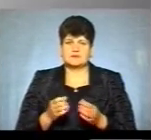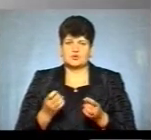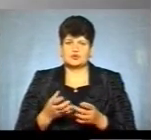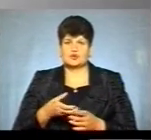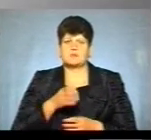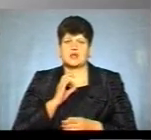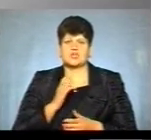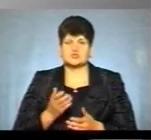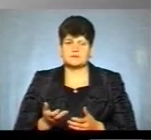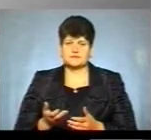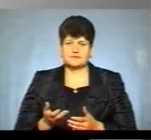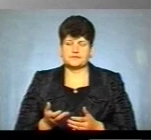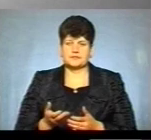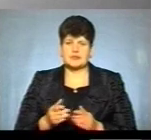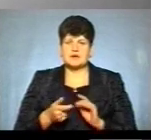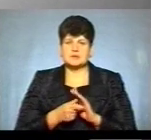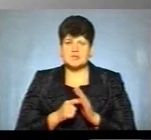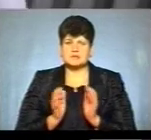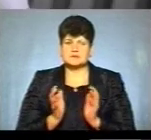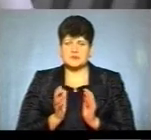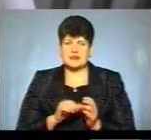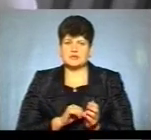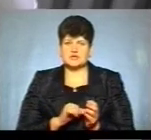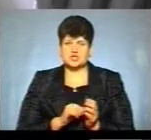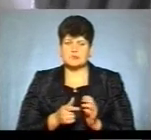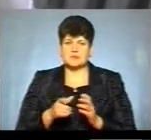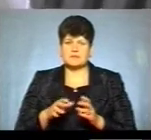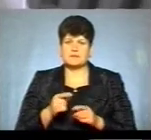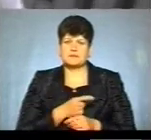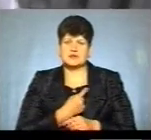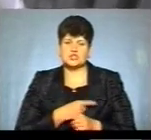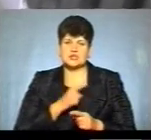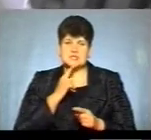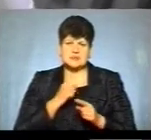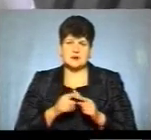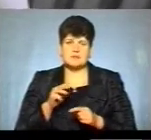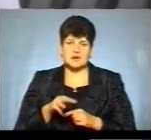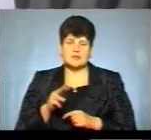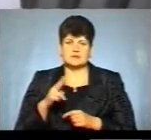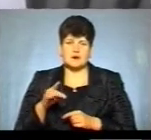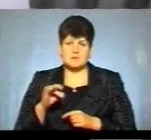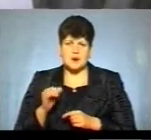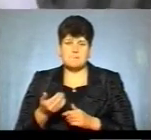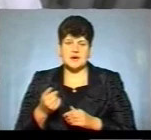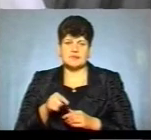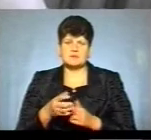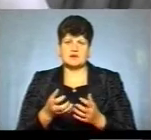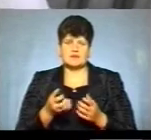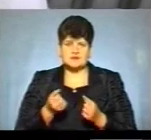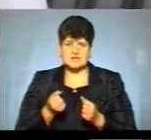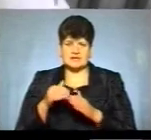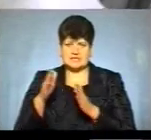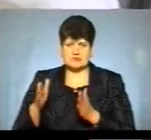п'єш. Це кімната, де зберігають наркотичні препарати. Медична сестра стаціонару Марія Драпак перед тим, як взяти препарат із сейфу,